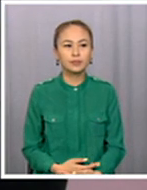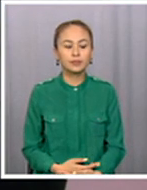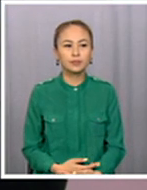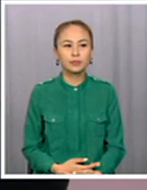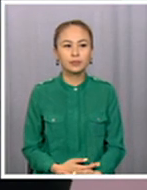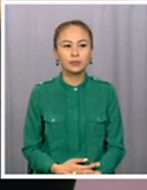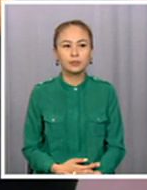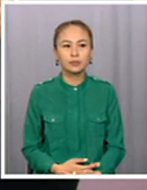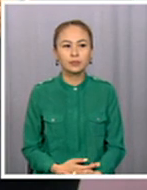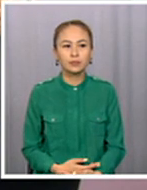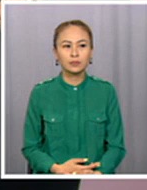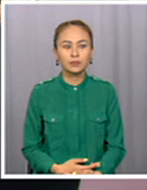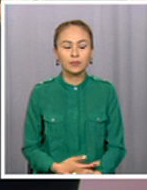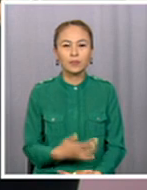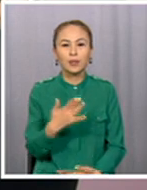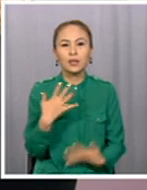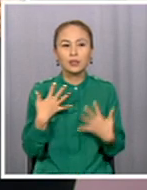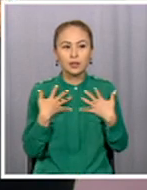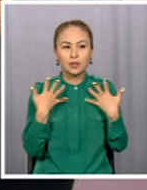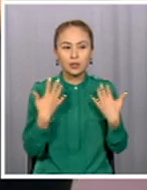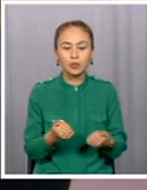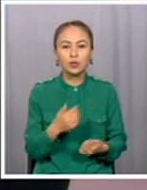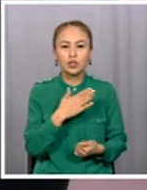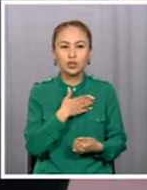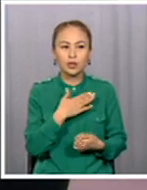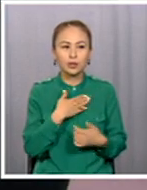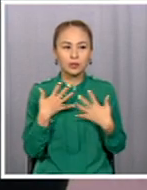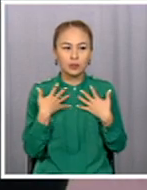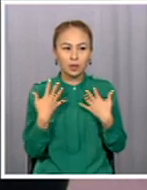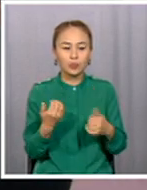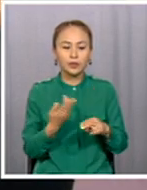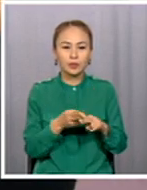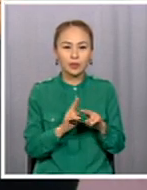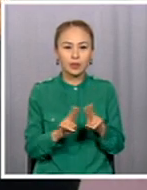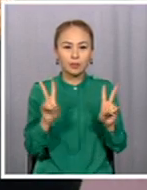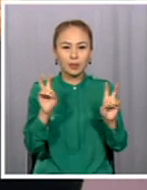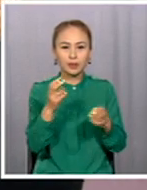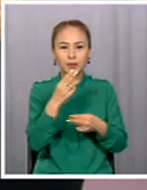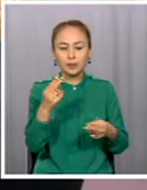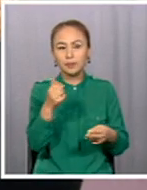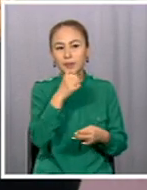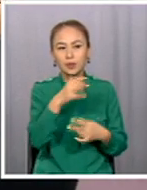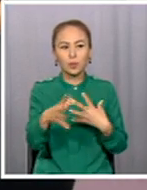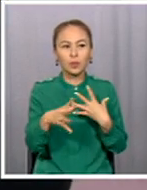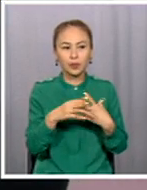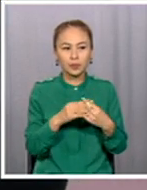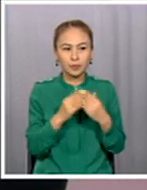жаттығуда берілген «Дені саудың жаны сау» деп аталатын мәтінді бірге оқимыз.